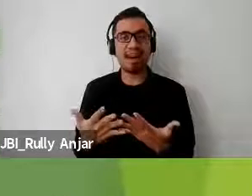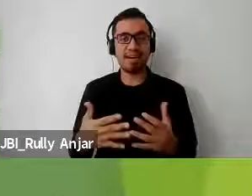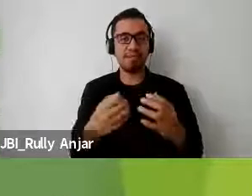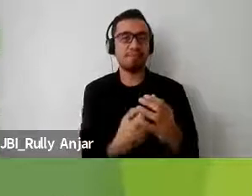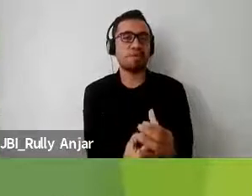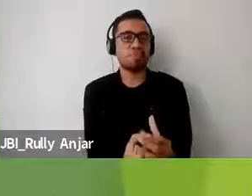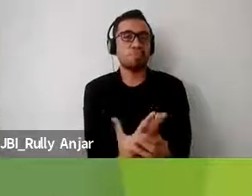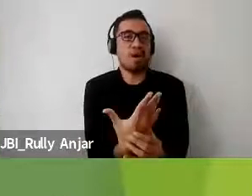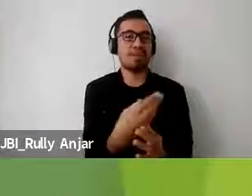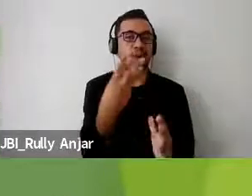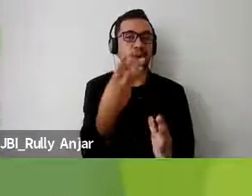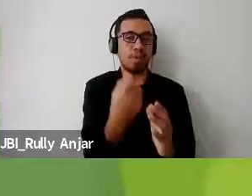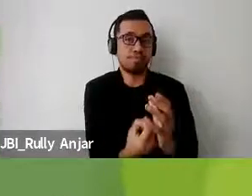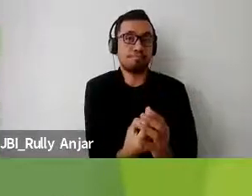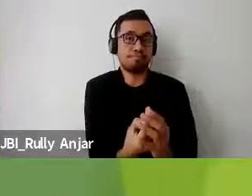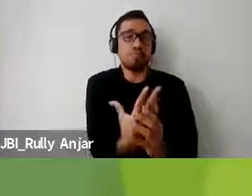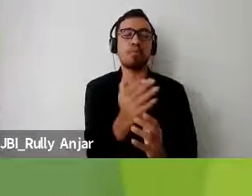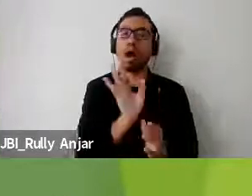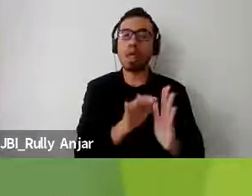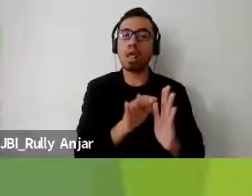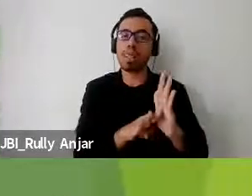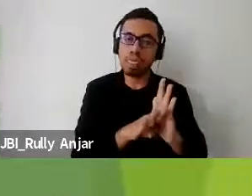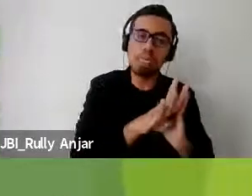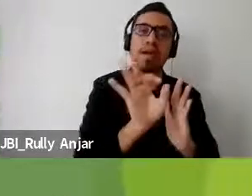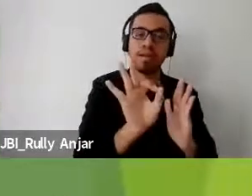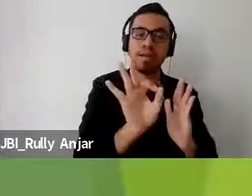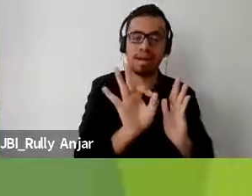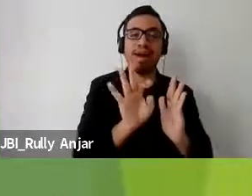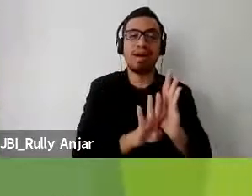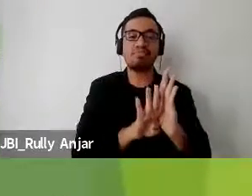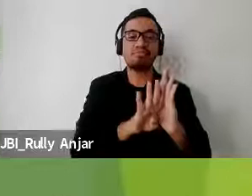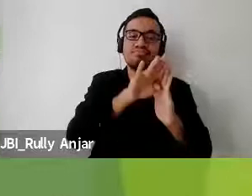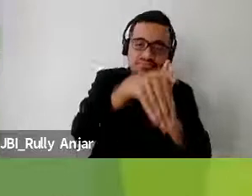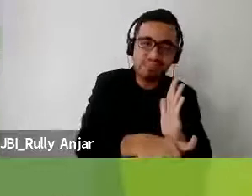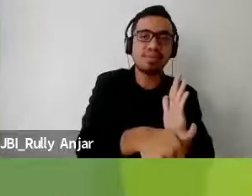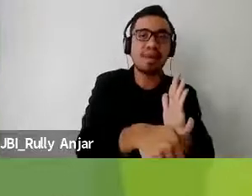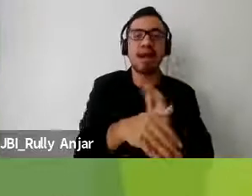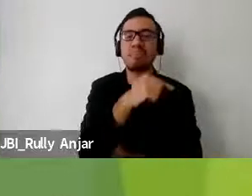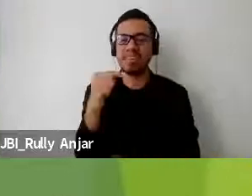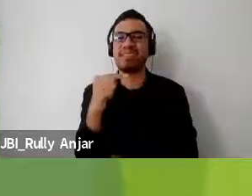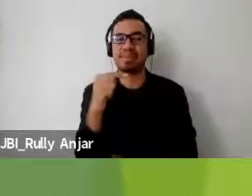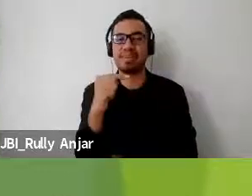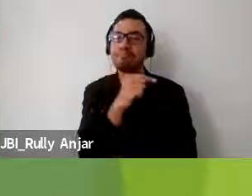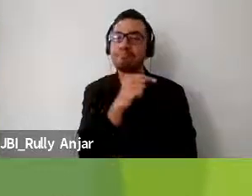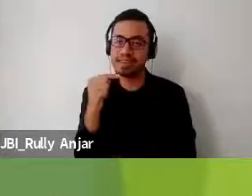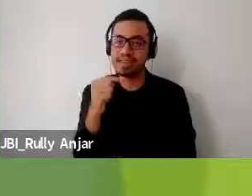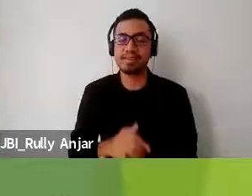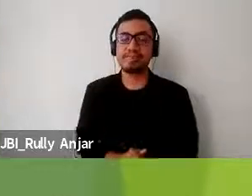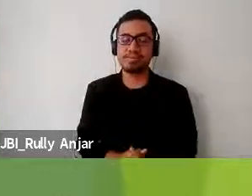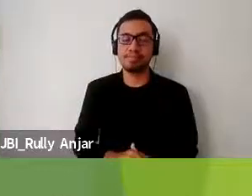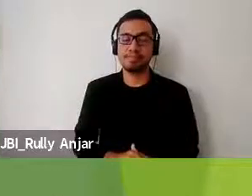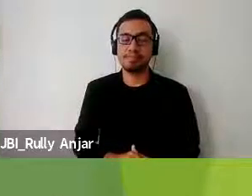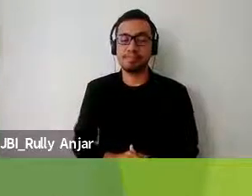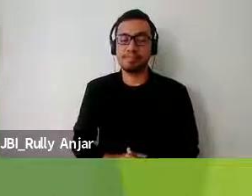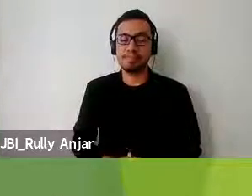sangat signifikan untuk itu. Oleh karena itu, pertumbuhan ekonomi kita menjadi sangat minus sekali. Nah, kemudian Bapak